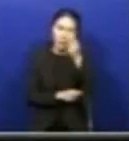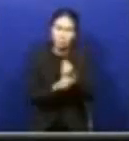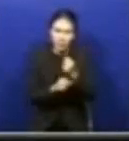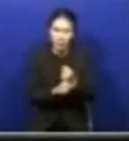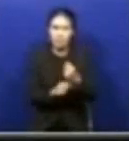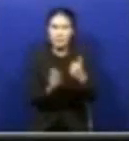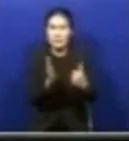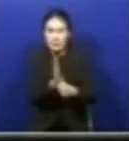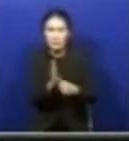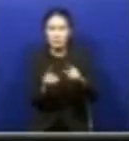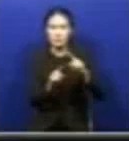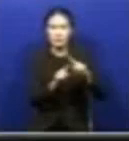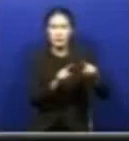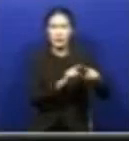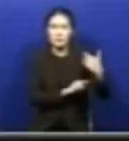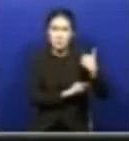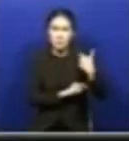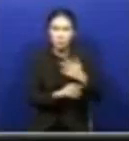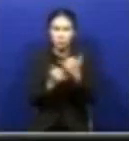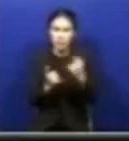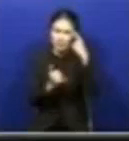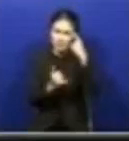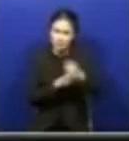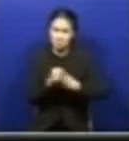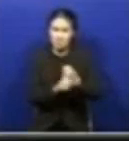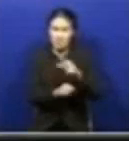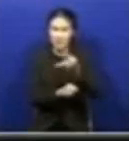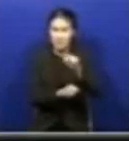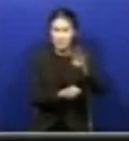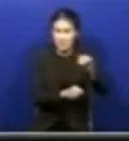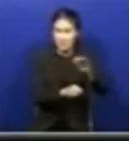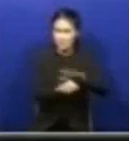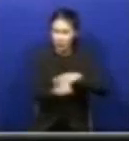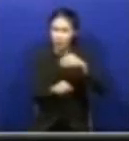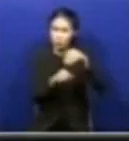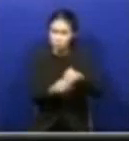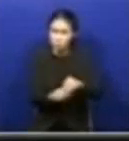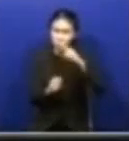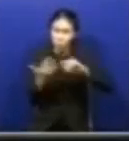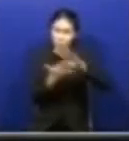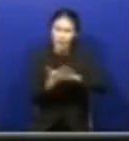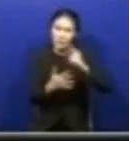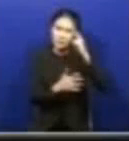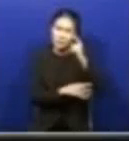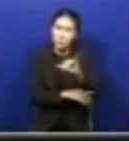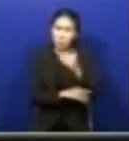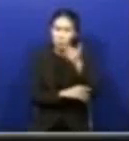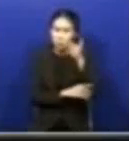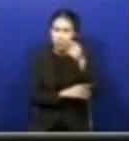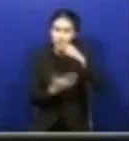ดใช้หนี้กันไปนะครับ 3-40 ปีผมมองประเทศไม่รู้มันจะเดินไปยังไงในวันข้างหน้